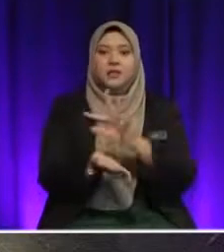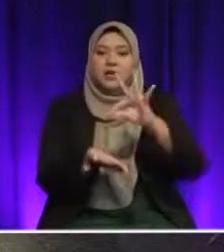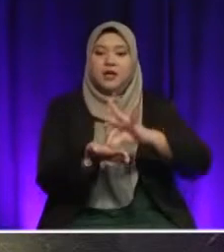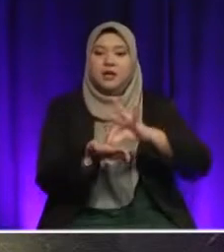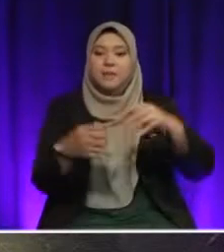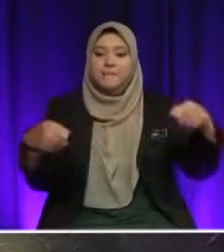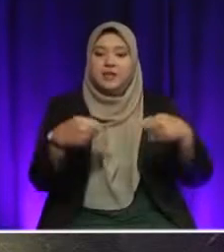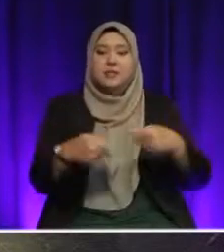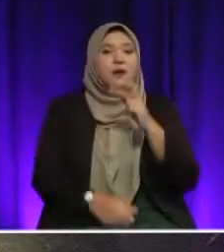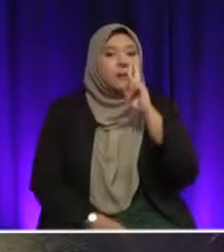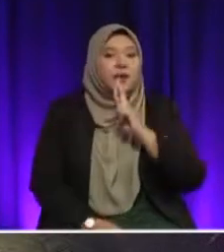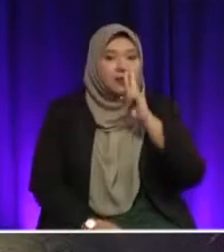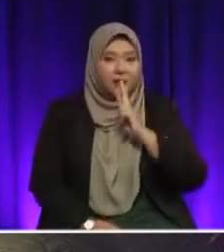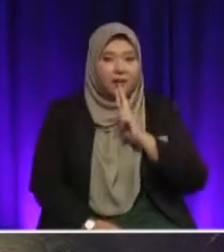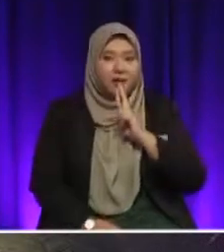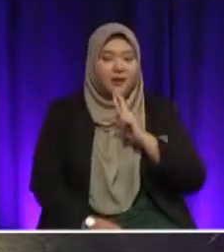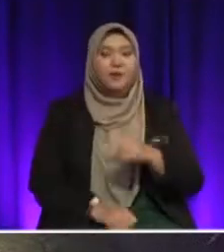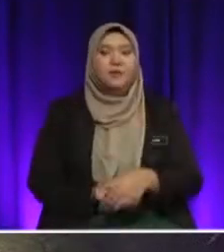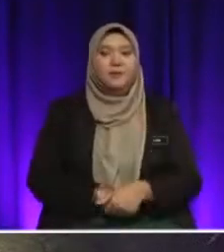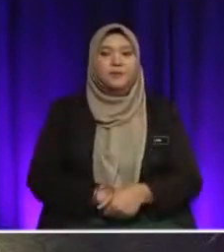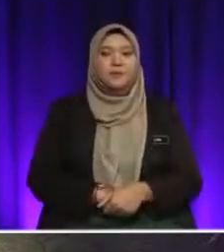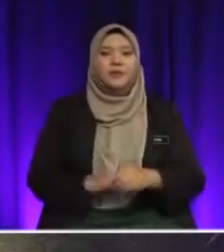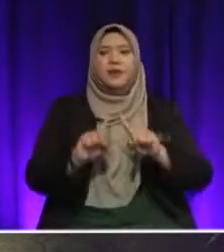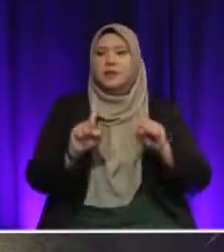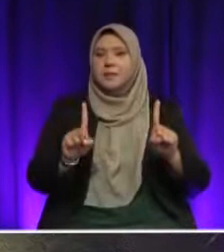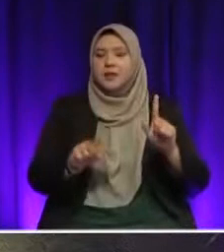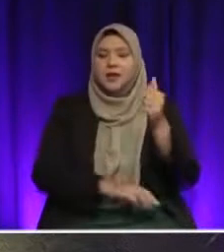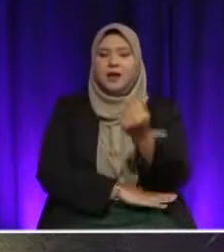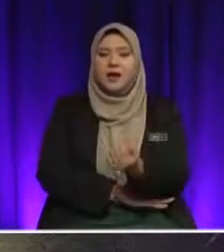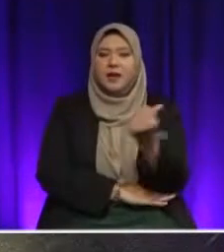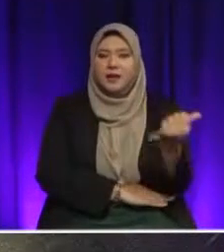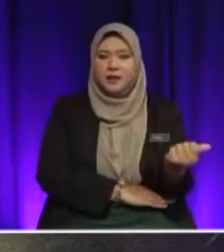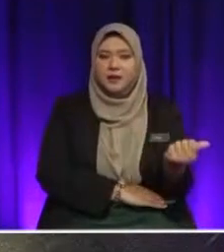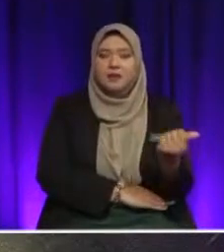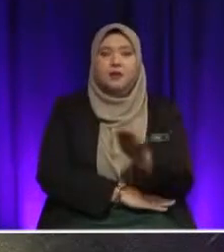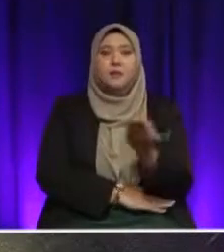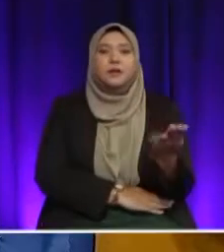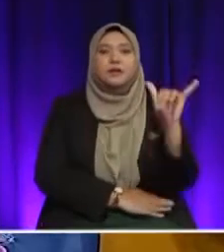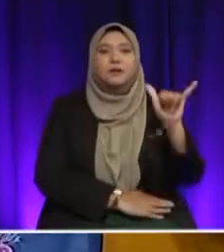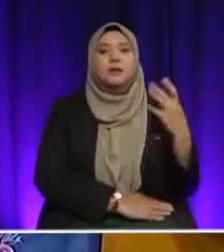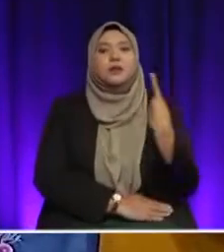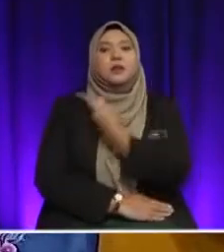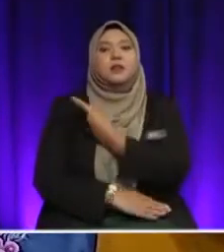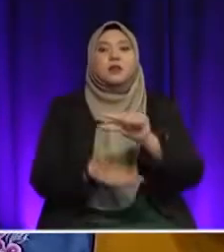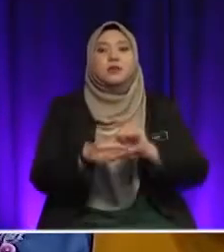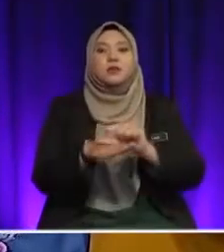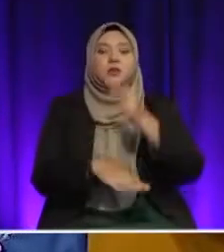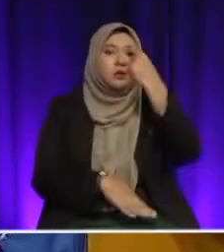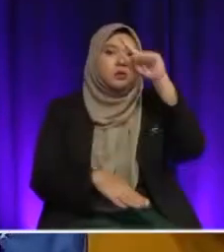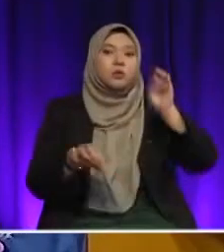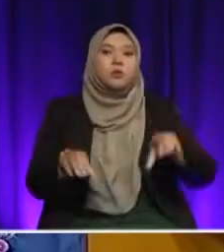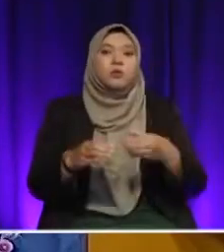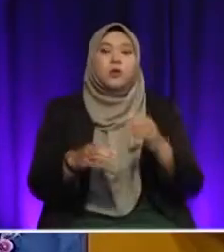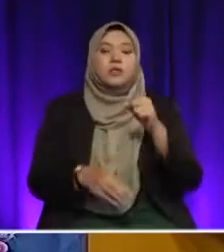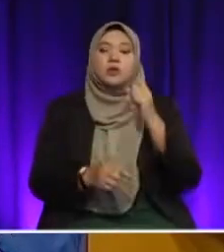barang yang membantu kita membuat sesuatu kerja oke kalau bahan Bule Dia benda lain